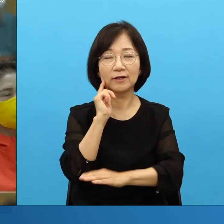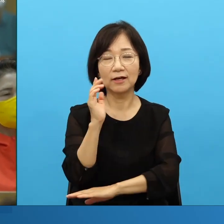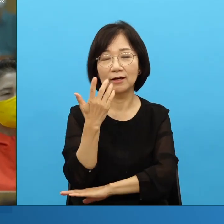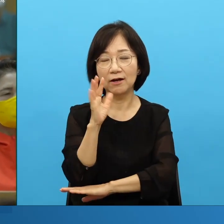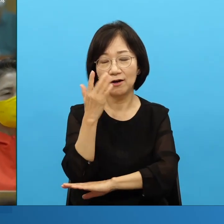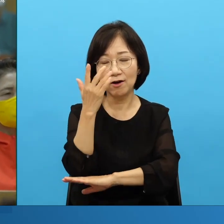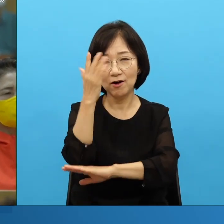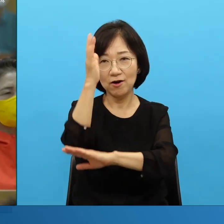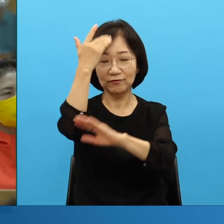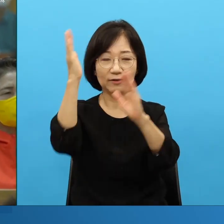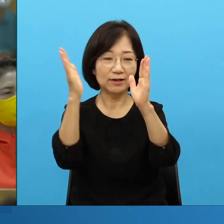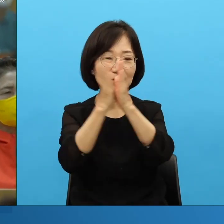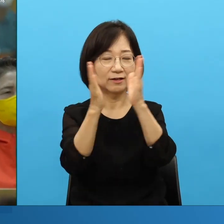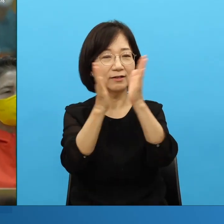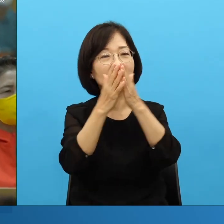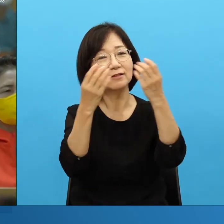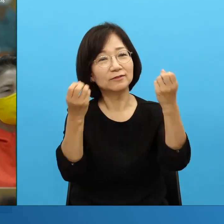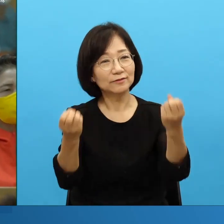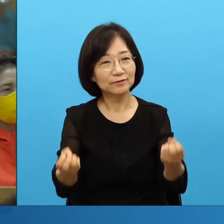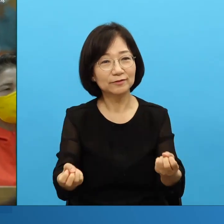주님께 영광